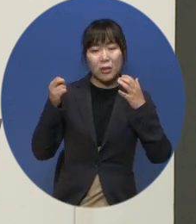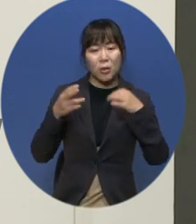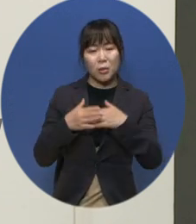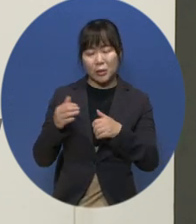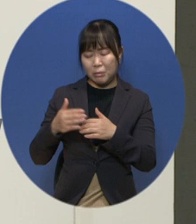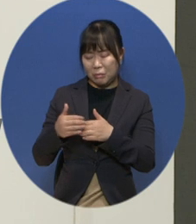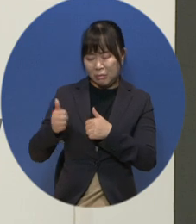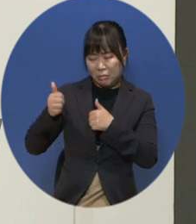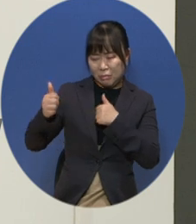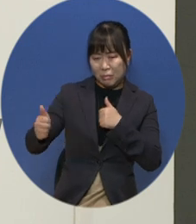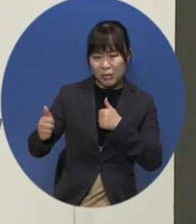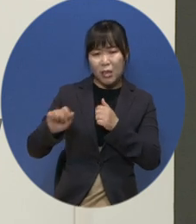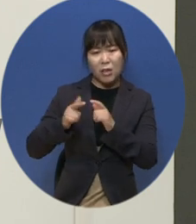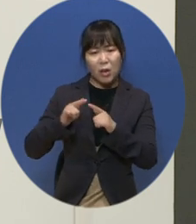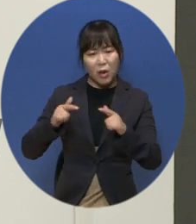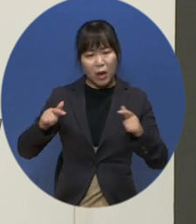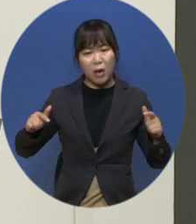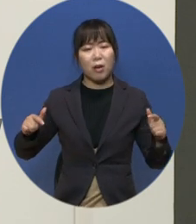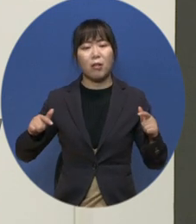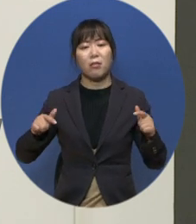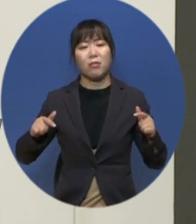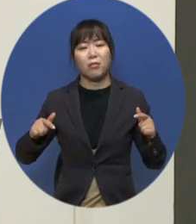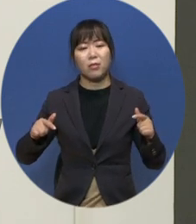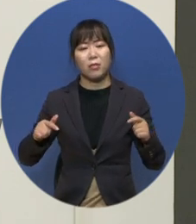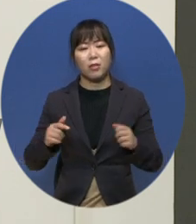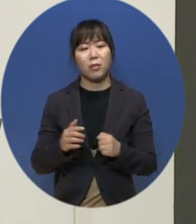두기 뭐 등등 여러 가지를